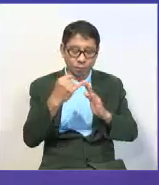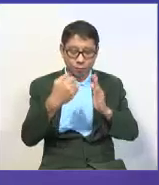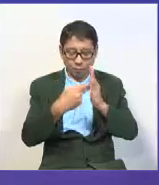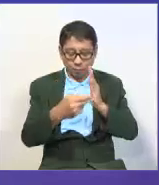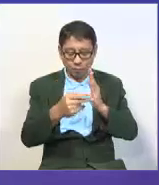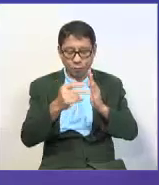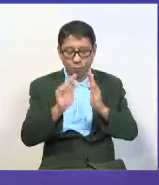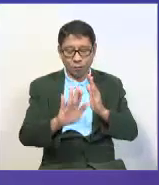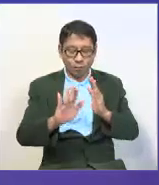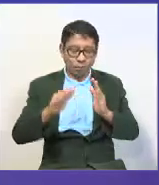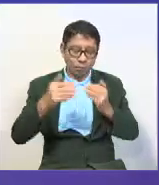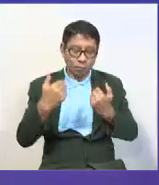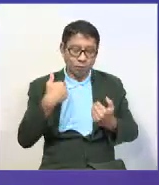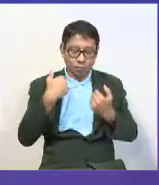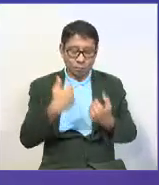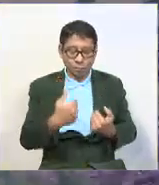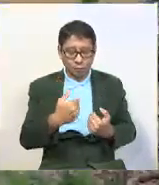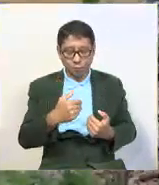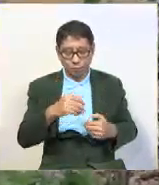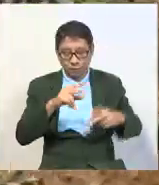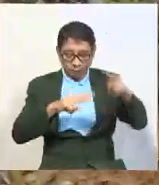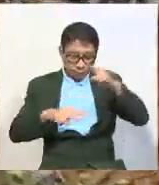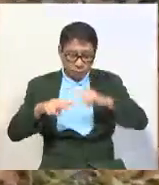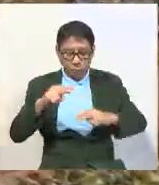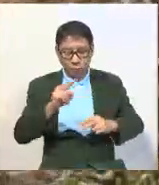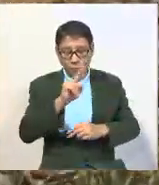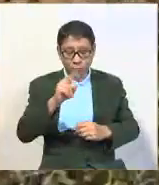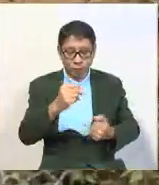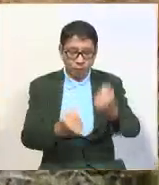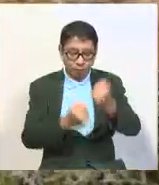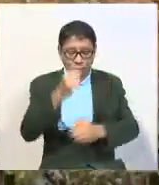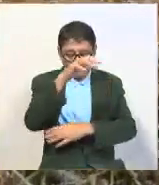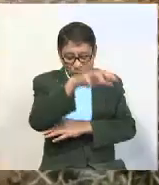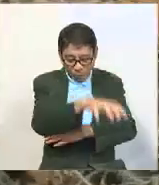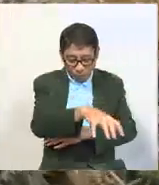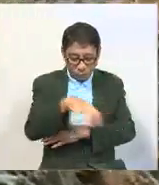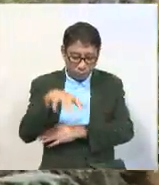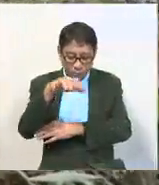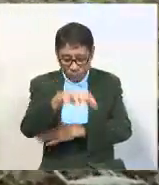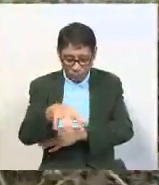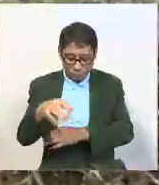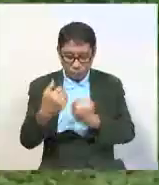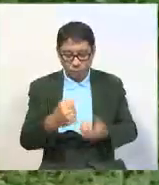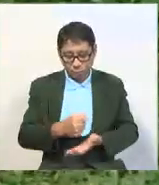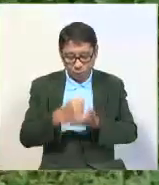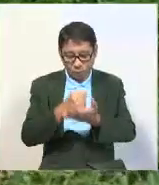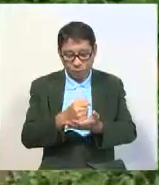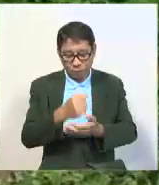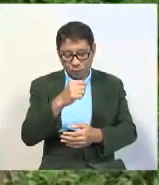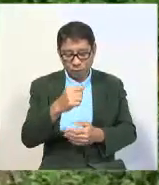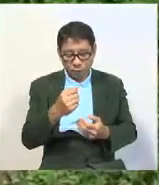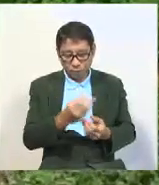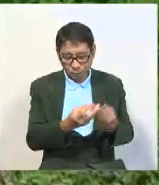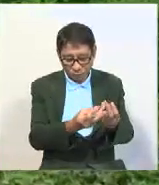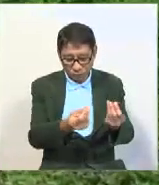ด้วยค่ะเจ้าหน้าที่ก็กำลังเข้าไปใช้รถแบ็คโฮและเครื่องจักรทำการตัก